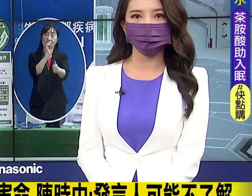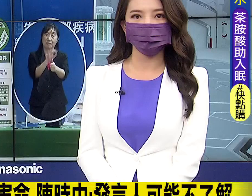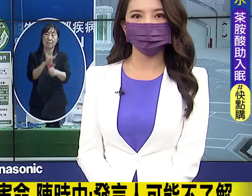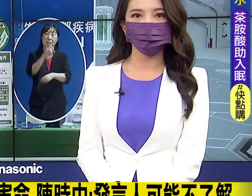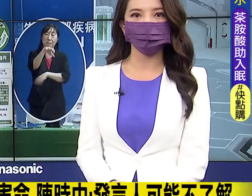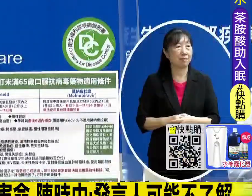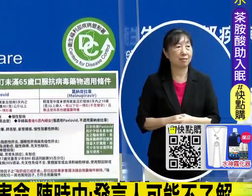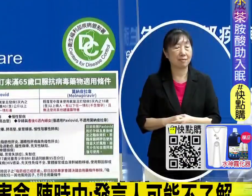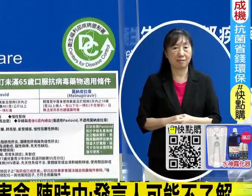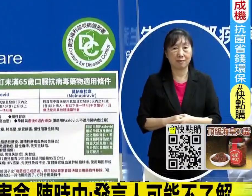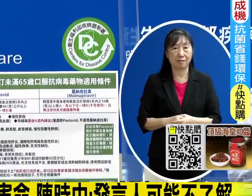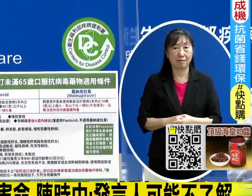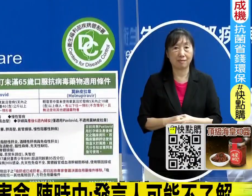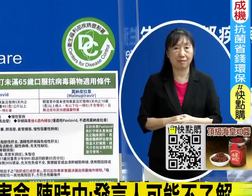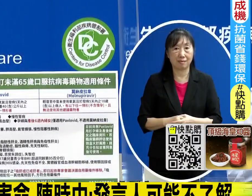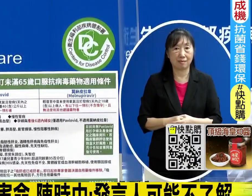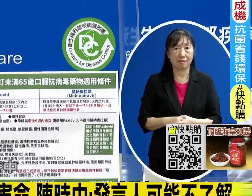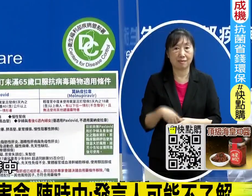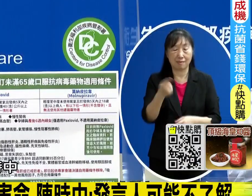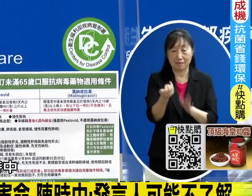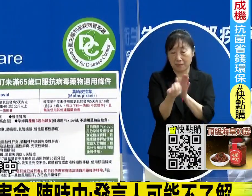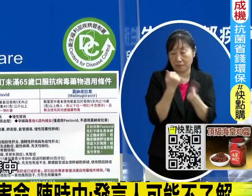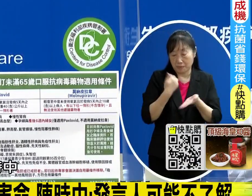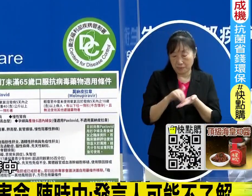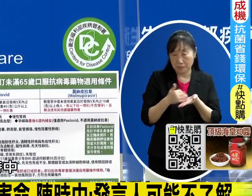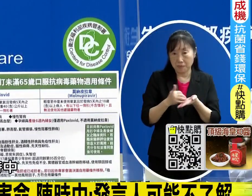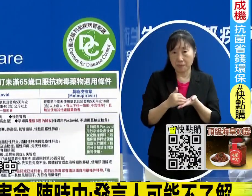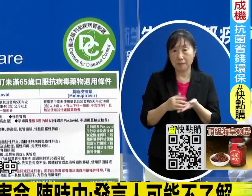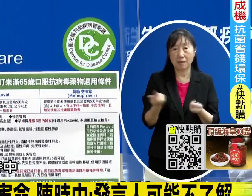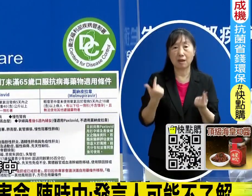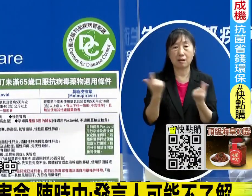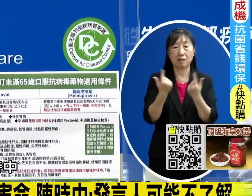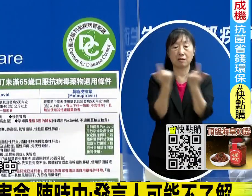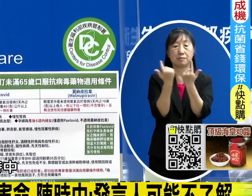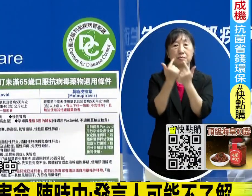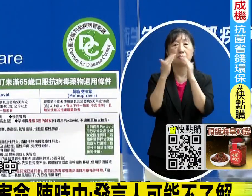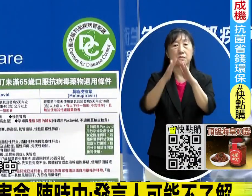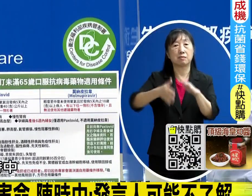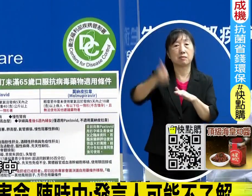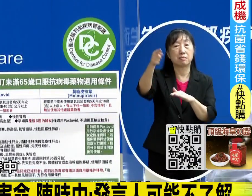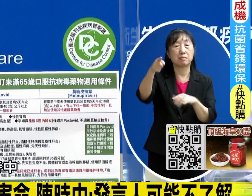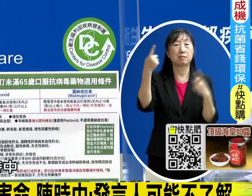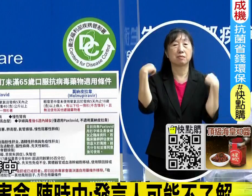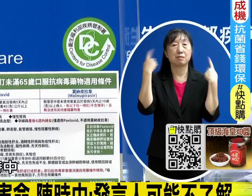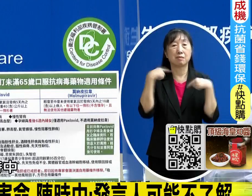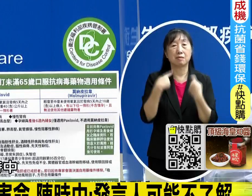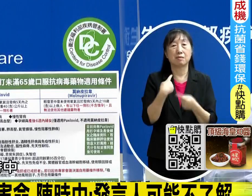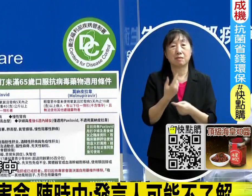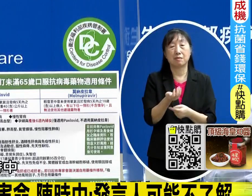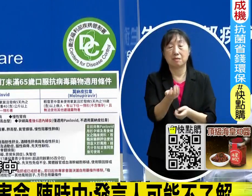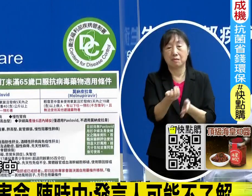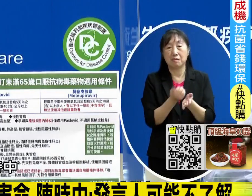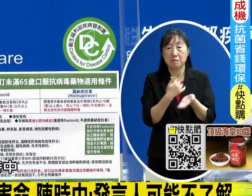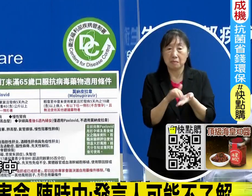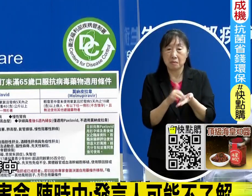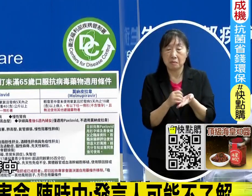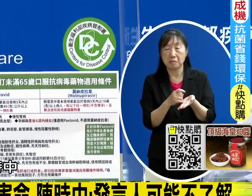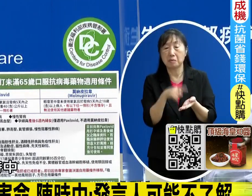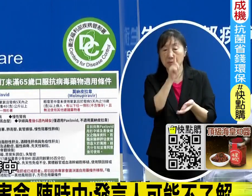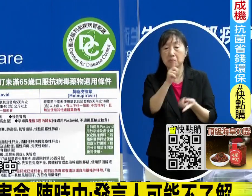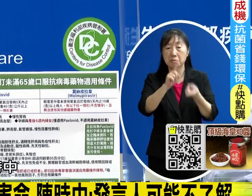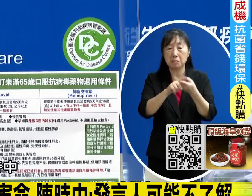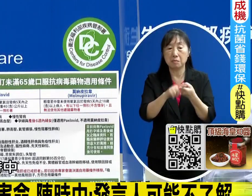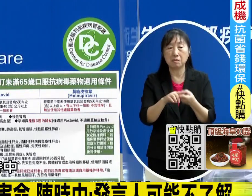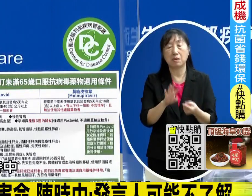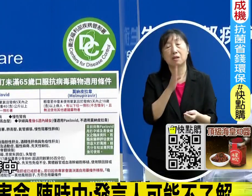解。 要来预估，那柯市长预估的准确很多了，或者要常常在预估。其实他